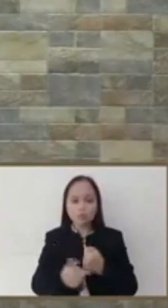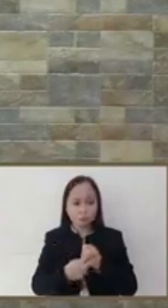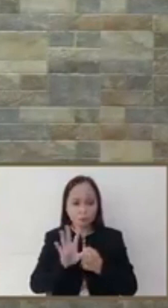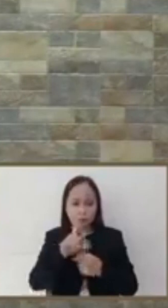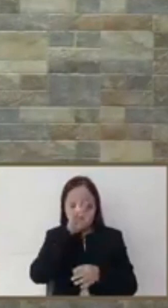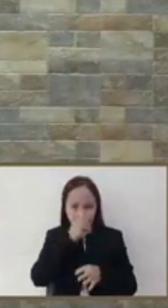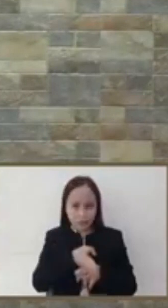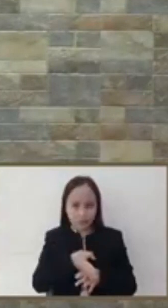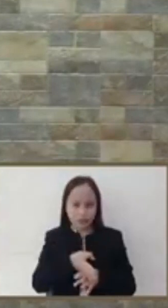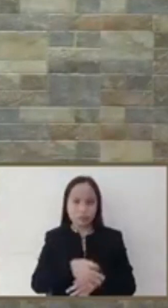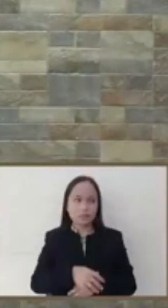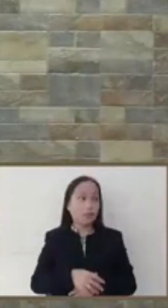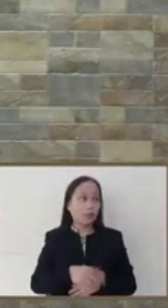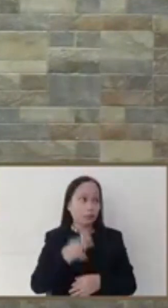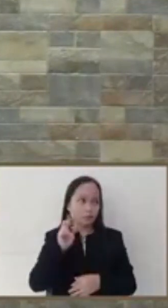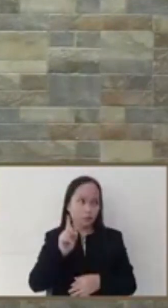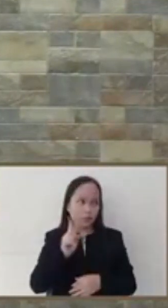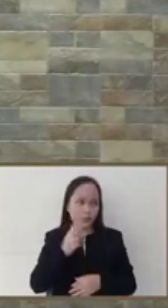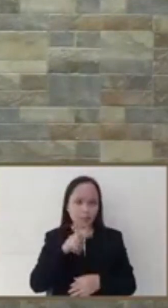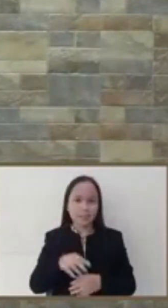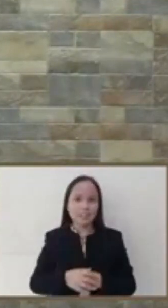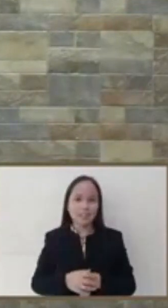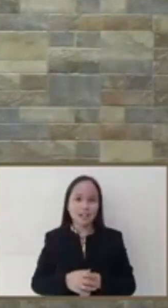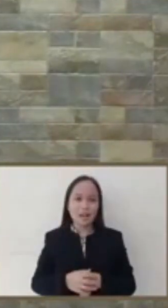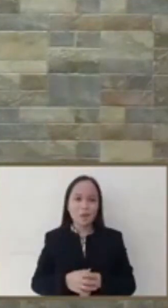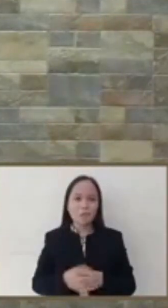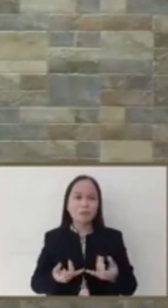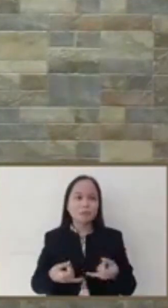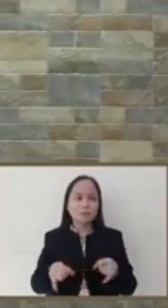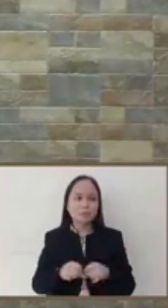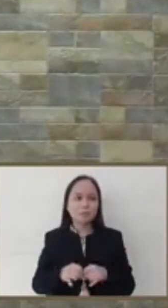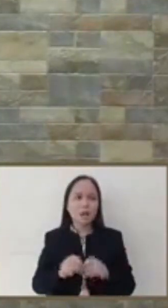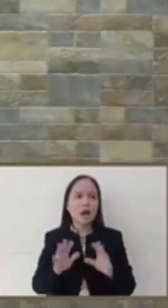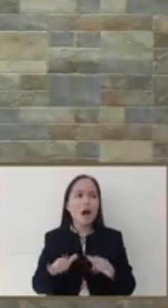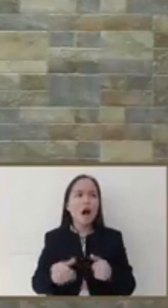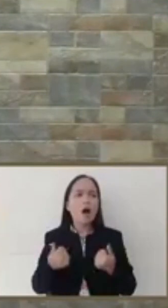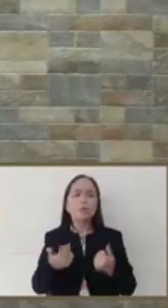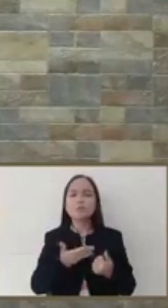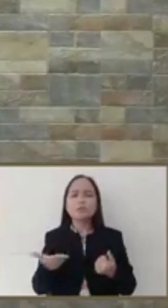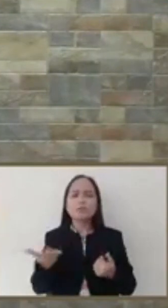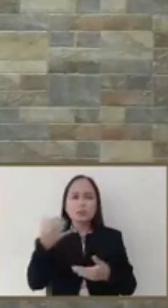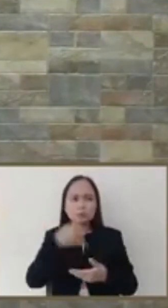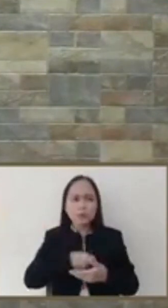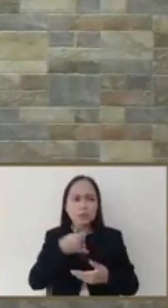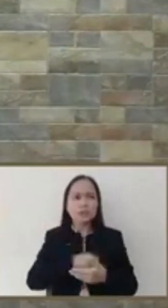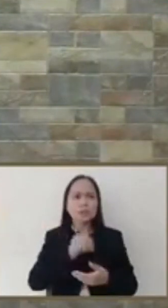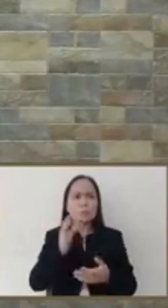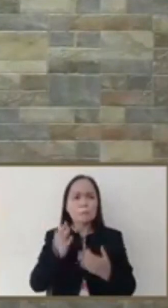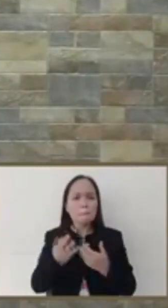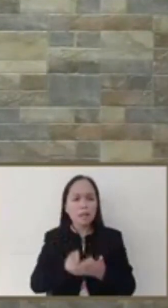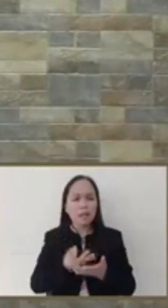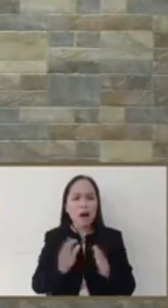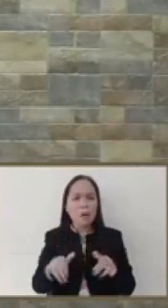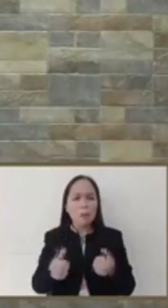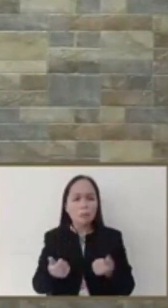Did you get that? Now, importante po yan, mga kapatid. Paano natin ini-invest? Paano natin ginagamit yung pera natin?